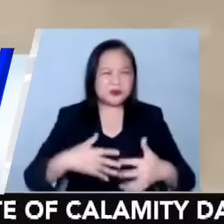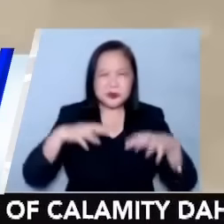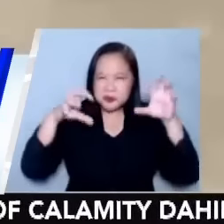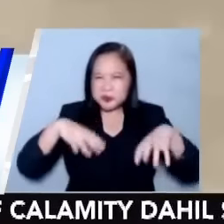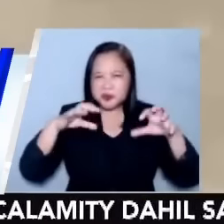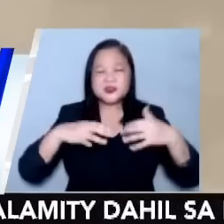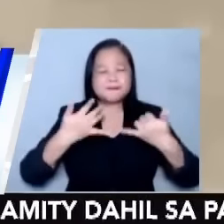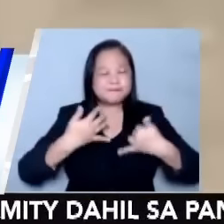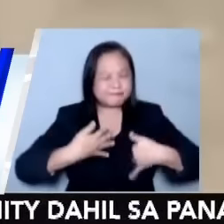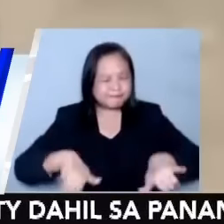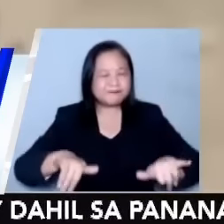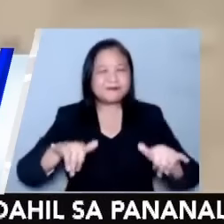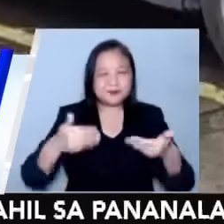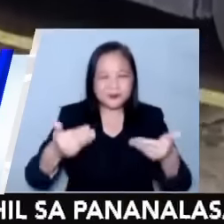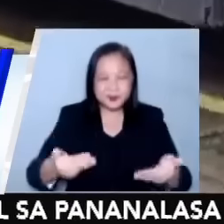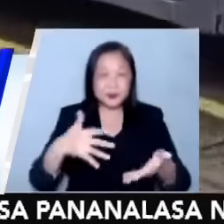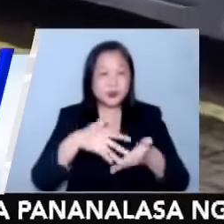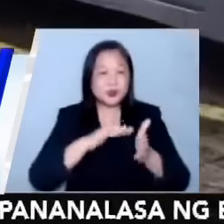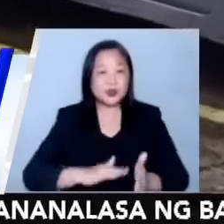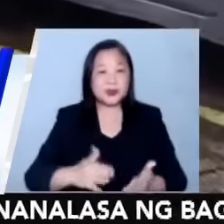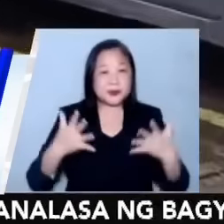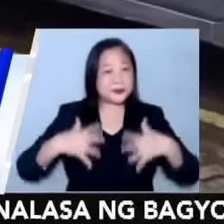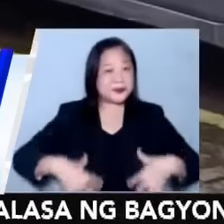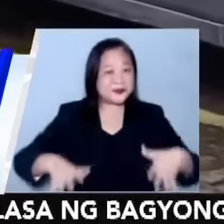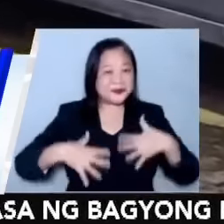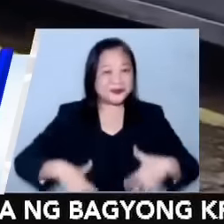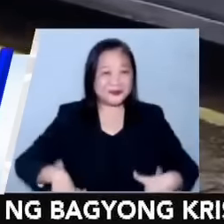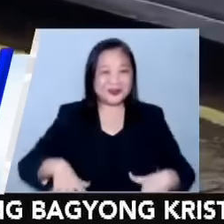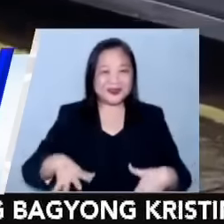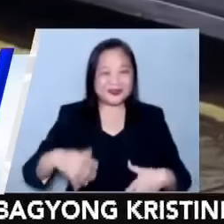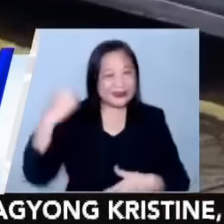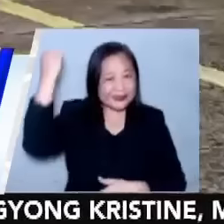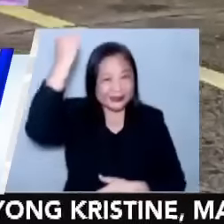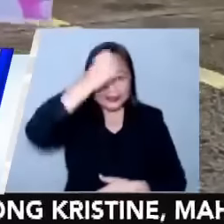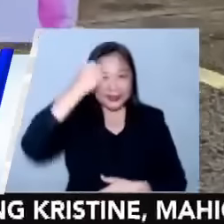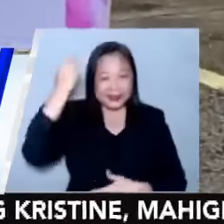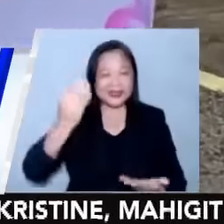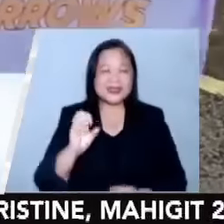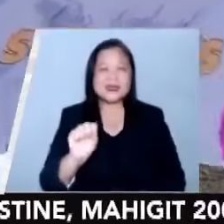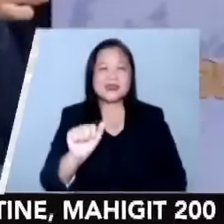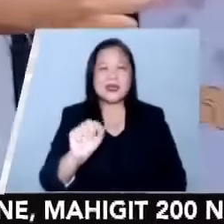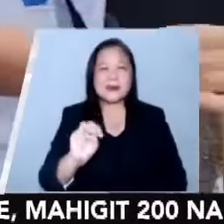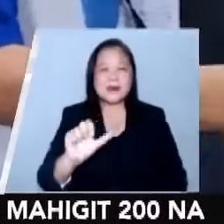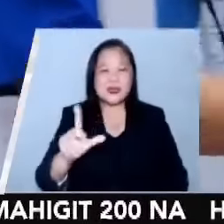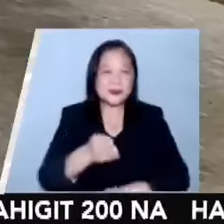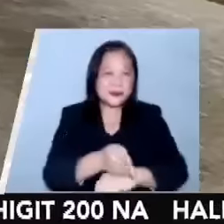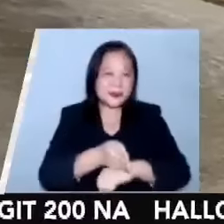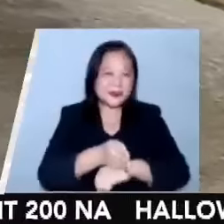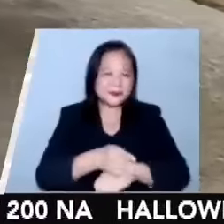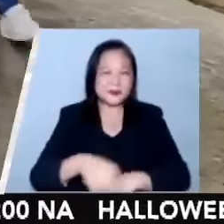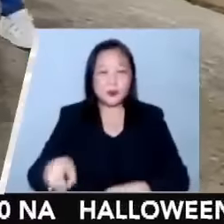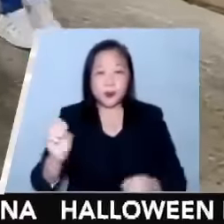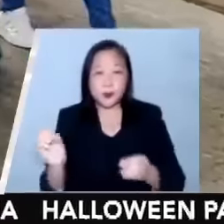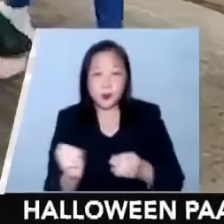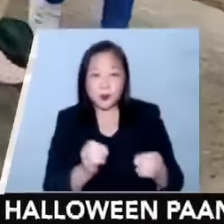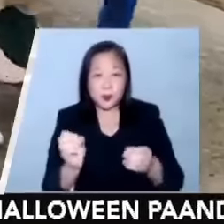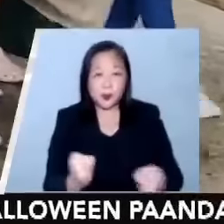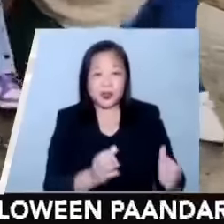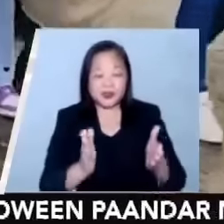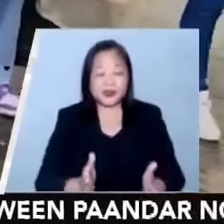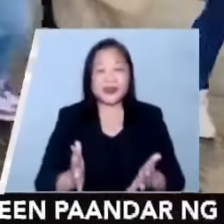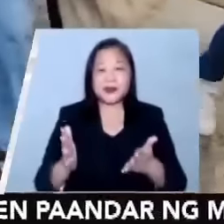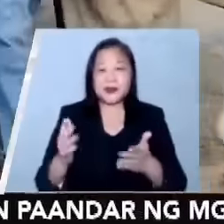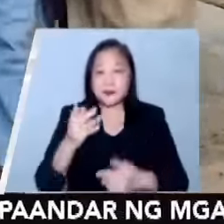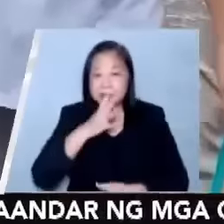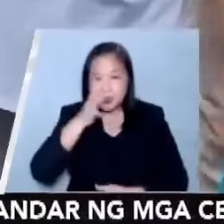mga estudyanteng nagbihis santo sa Samal, Bataan. Ayon sa organizers at magulang ng mga nakilahok, layo ng Parade